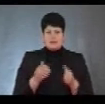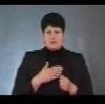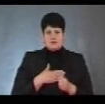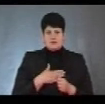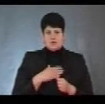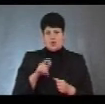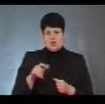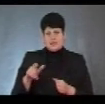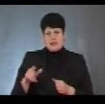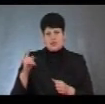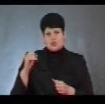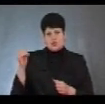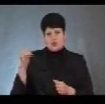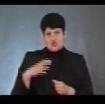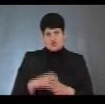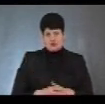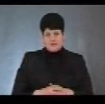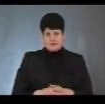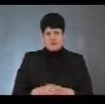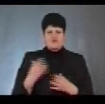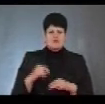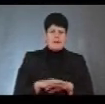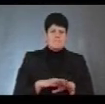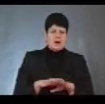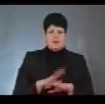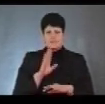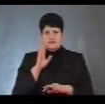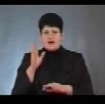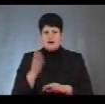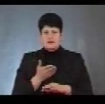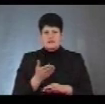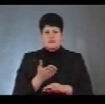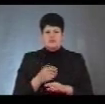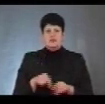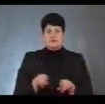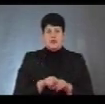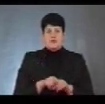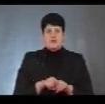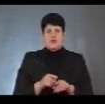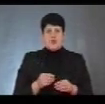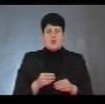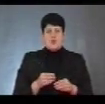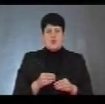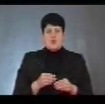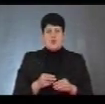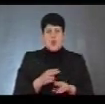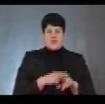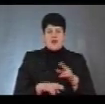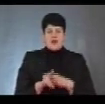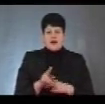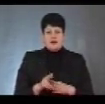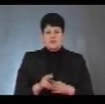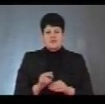людей сонячних. Вже масово відрання. Отак одягають, отак сонячно